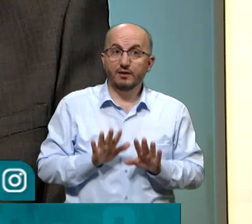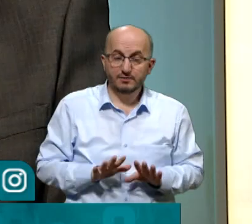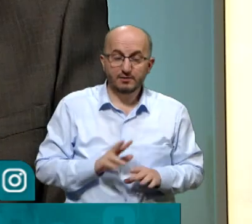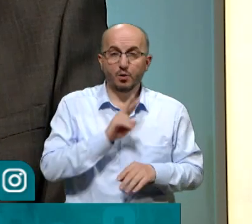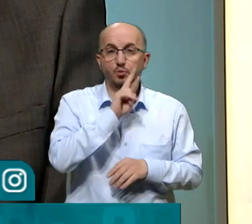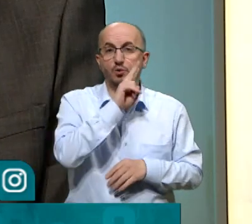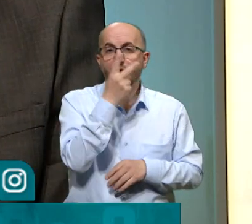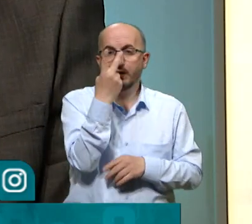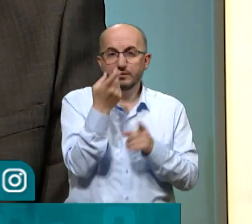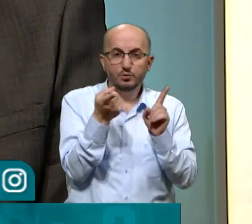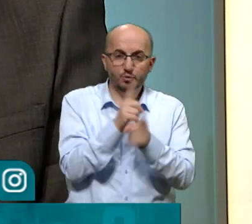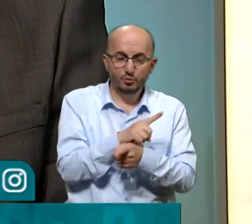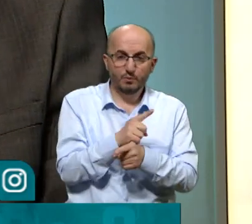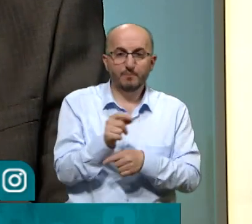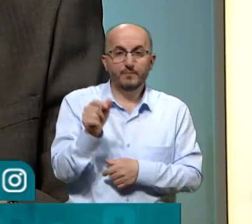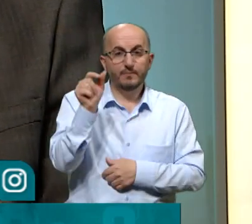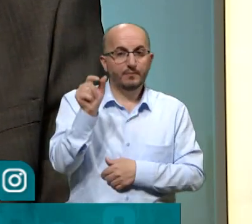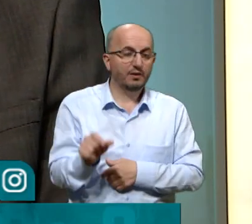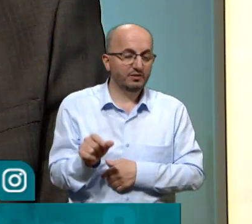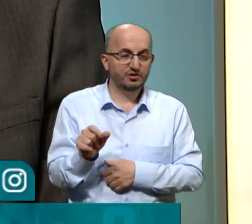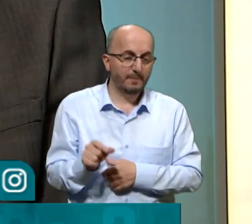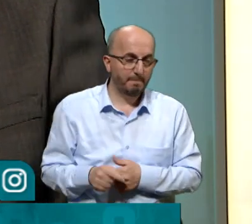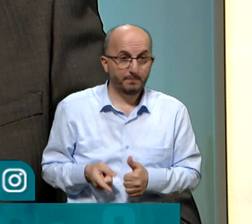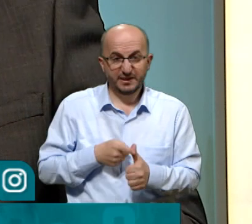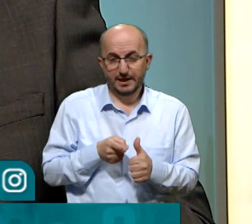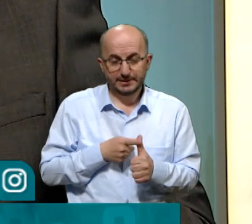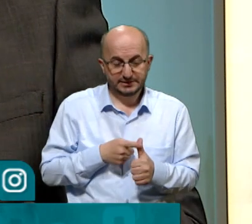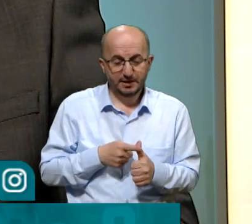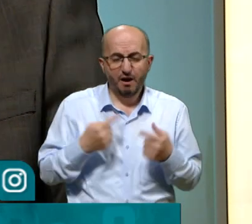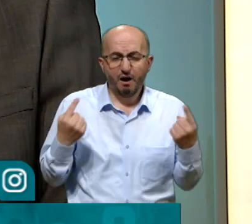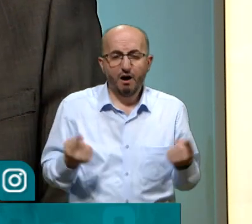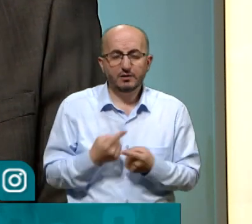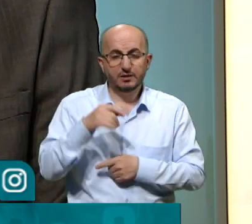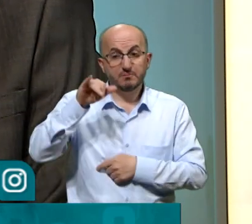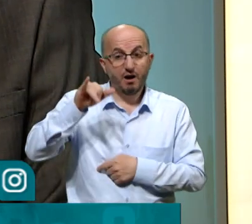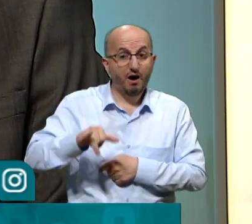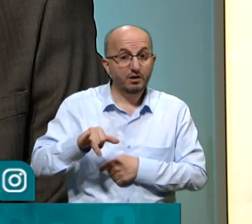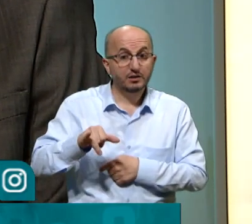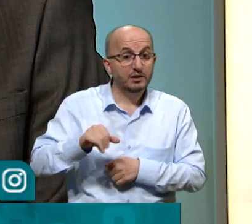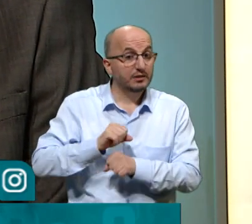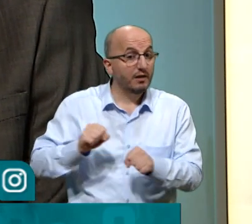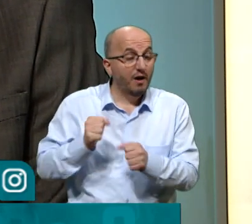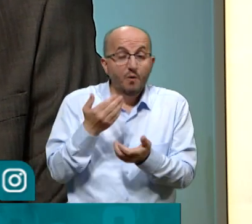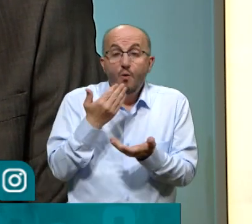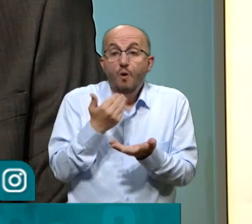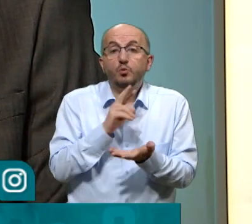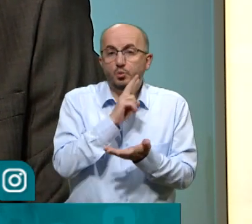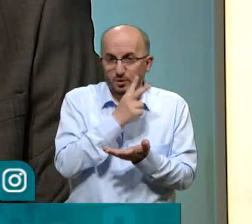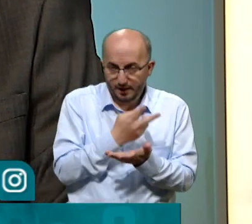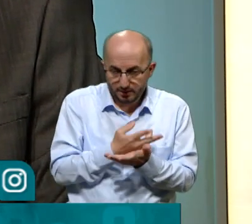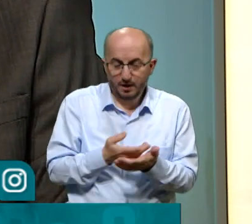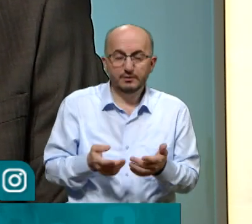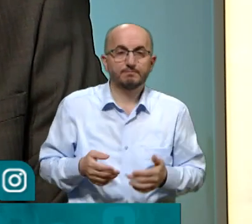günahlar da iki türlü birisi mücerret günahlar Yani herhangi bir hakkın ihlal olmadan yapılmış olan